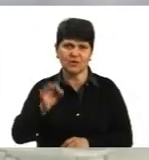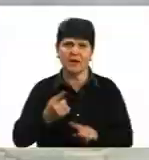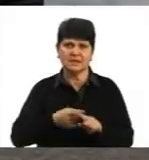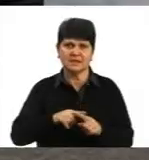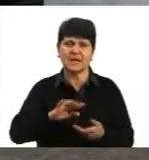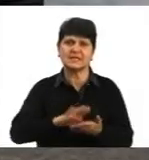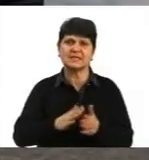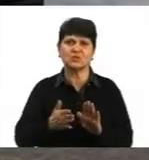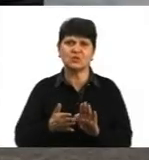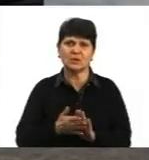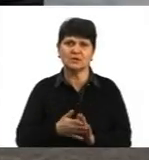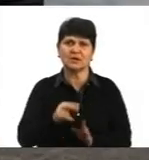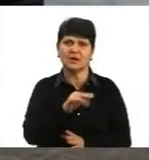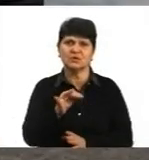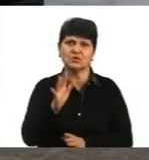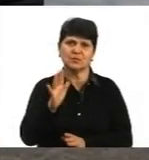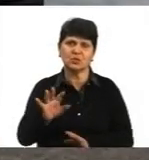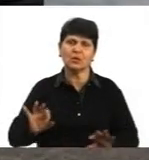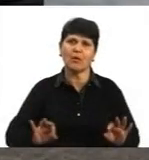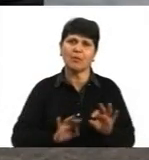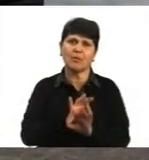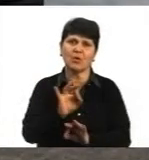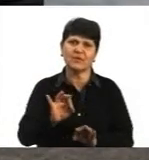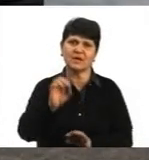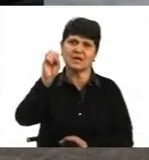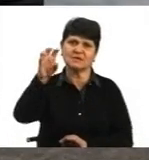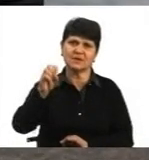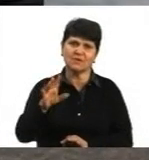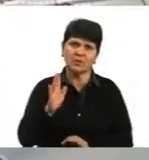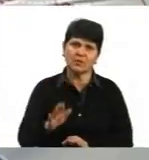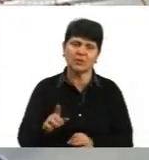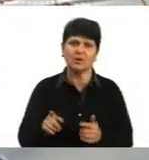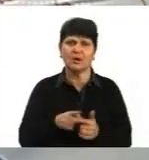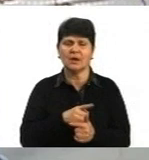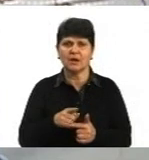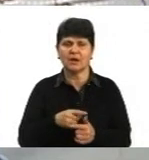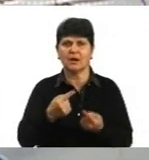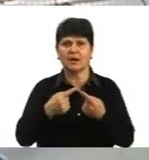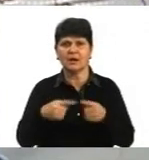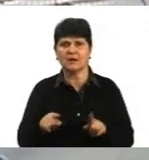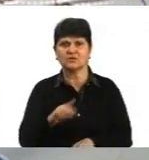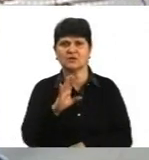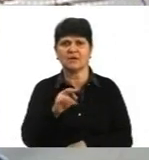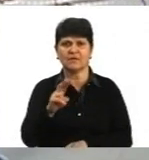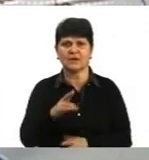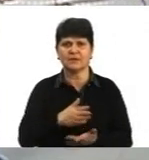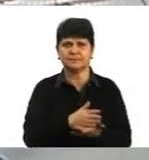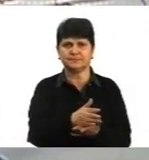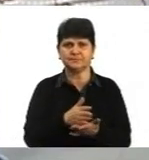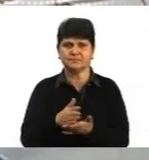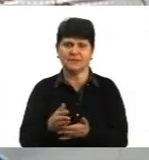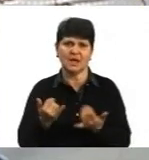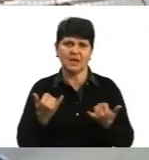там будуть запроєктовані світлофорні об'єкти, чи там будуть запроєктовані інші види розв'язок. От на даний момент